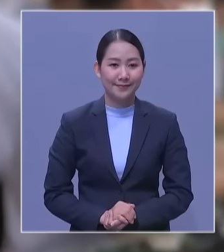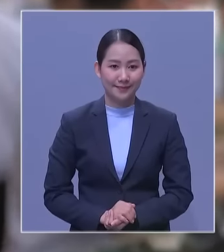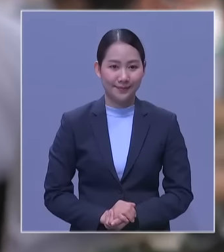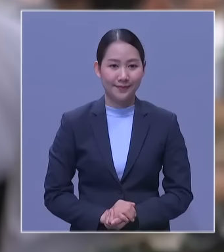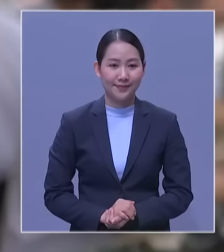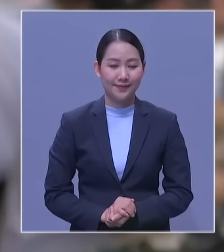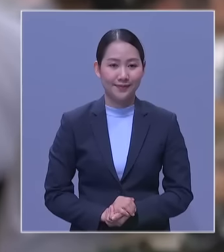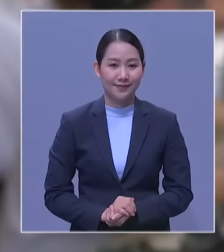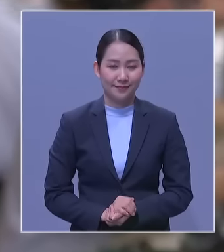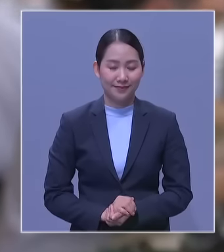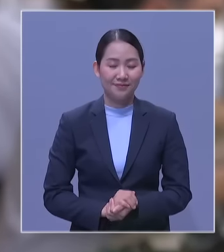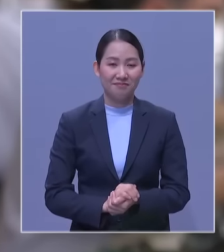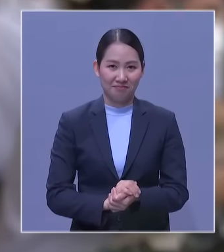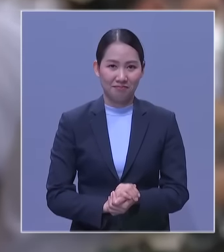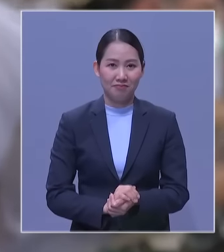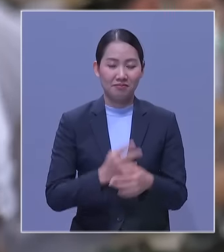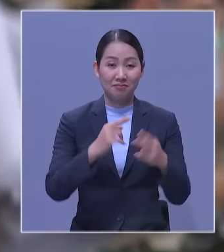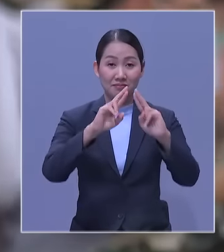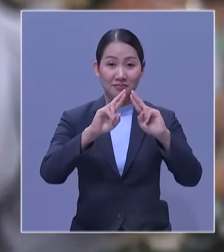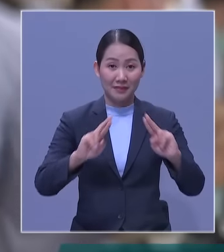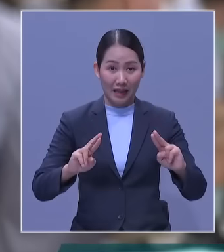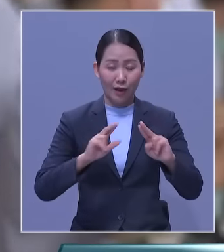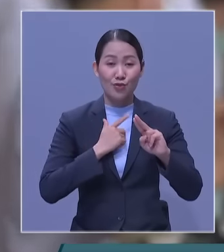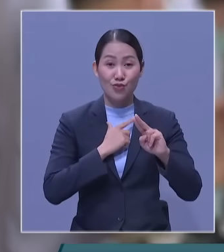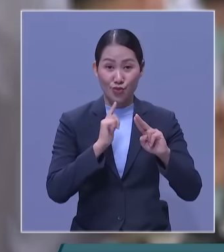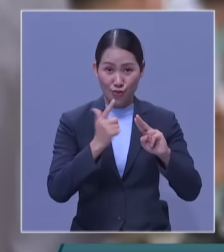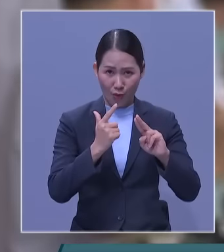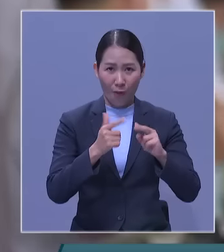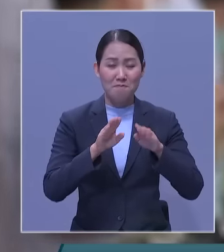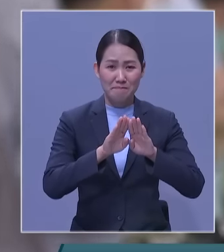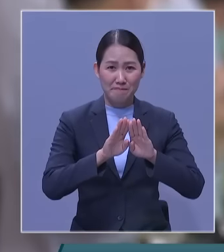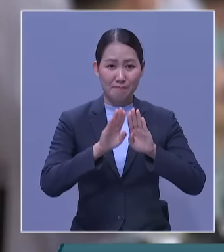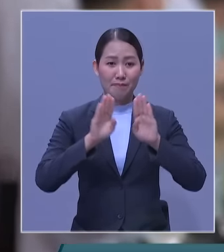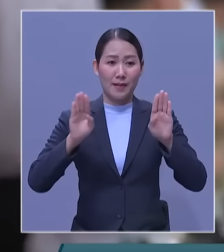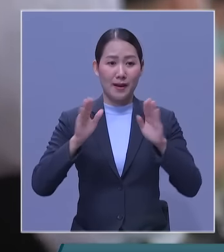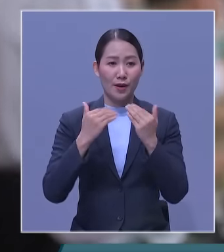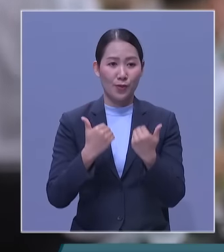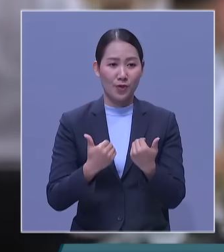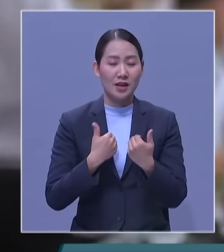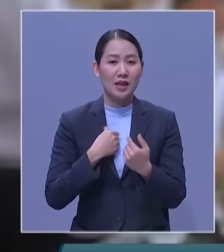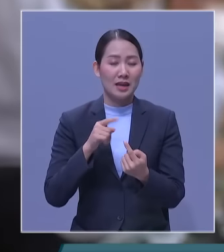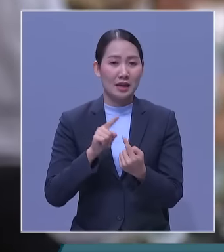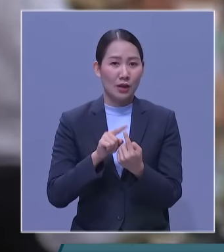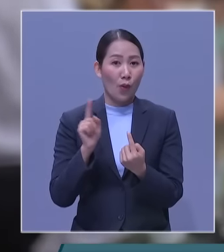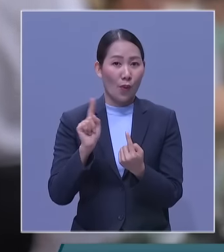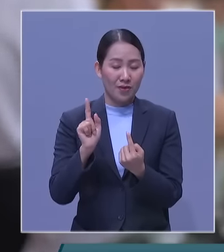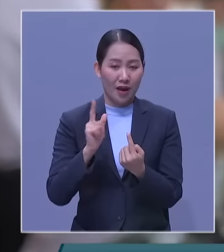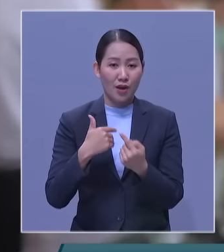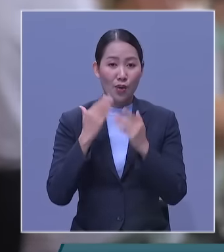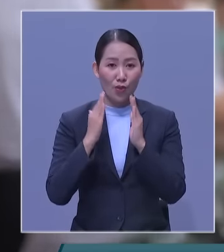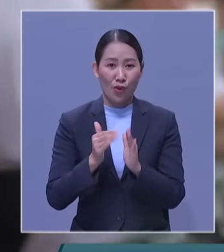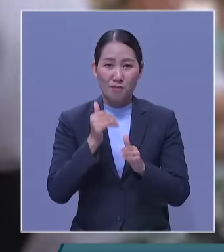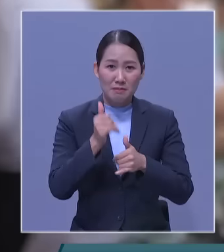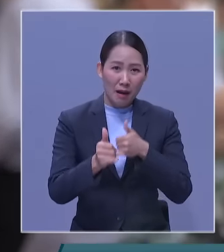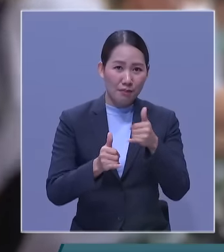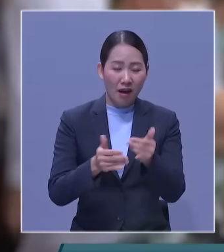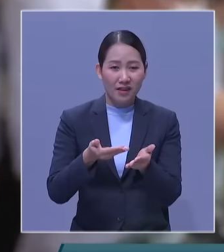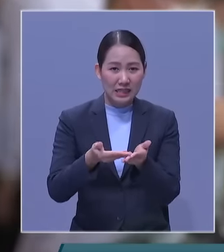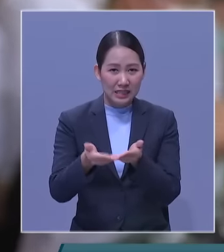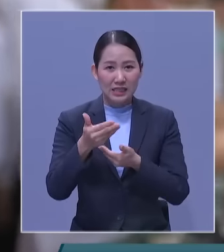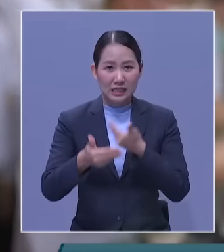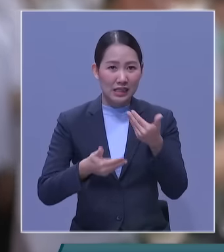ในทันทีที่ร้านทองคำเปิดนะคะหลังจากหยุดยาวช่วงเทศกาลสงกรานต์วันนี้มีประชาชนเข้ามาซื้อขายทองคำกันอย่างต่อเนื่องเลยนะคะ